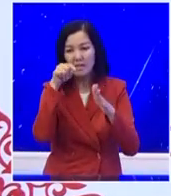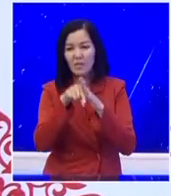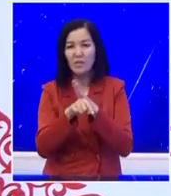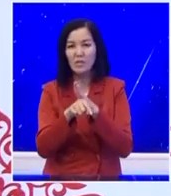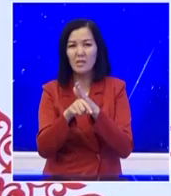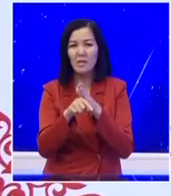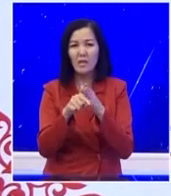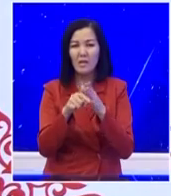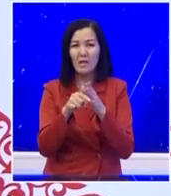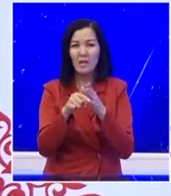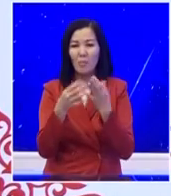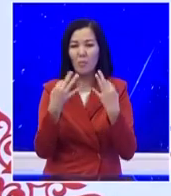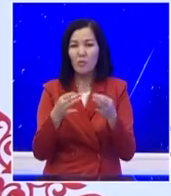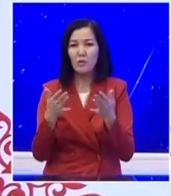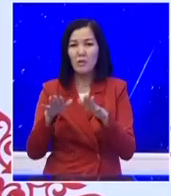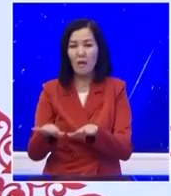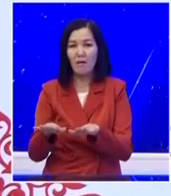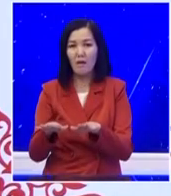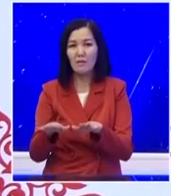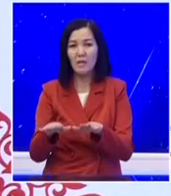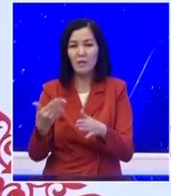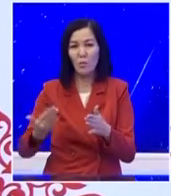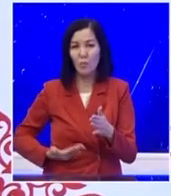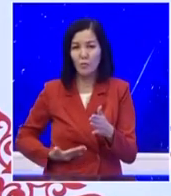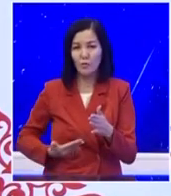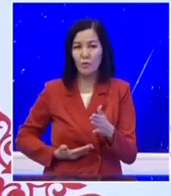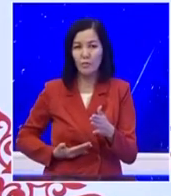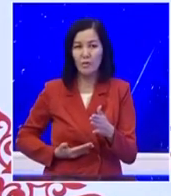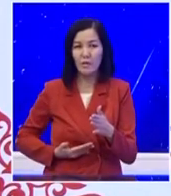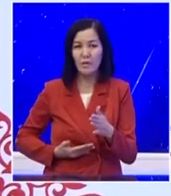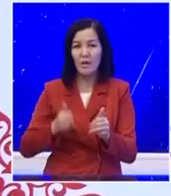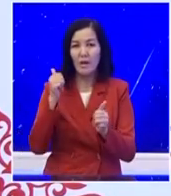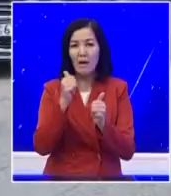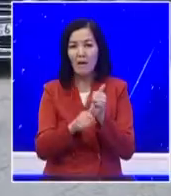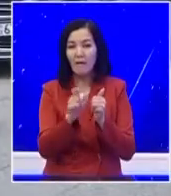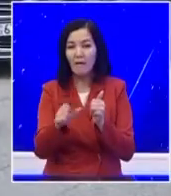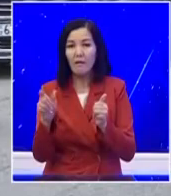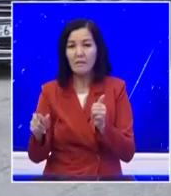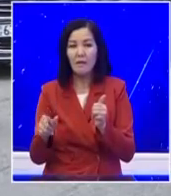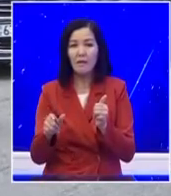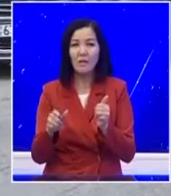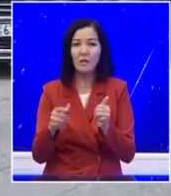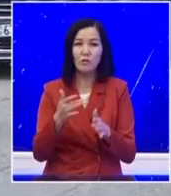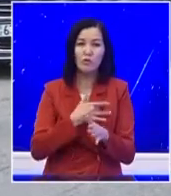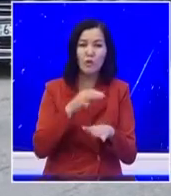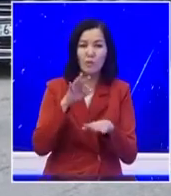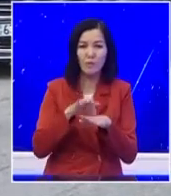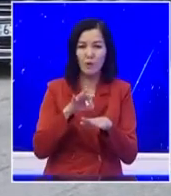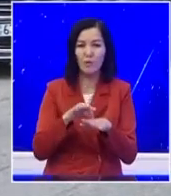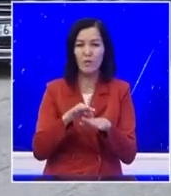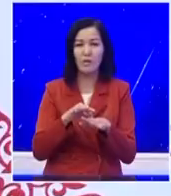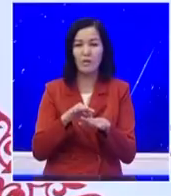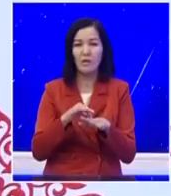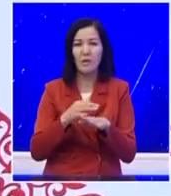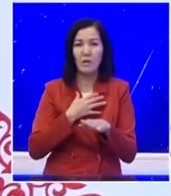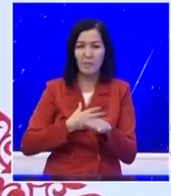заводтың бір қаңыры қалған жерін панала отырған кезде тұрып, әр қазақ болса да қабырғамыз қайысты енді осыған шын мен.